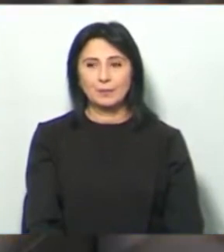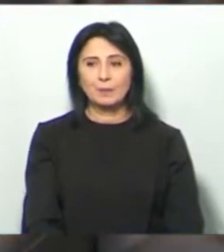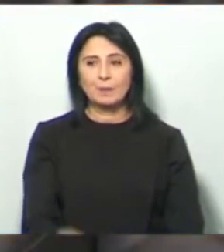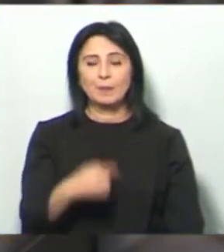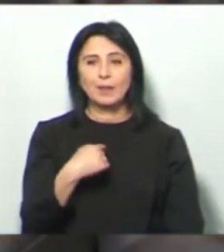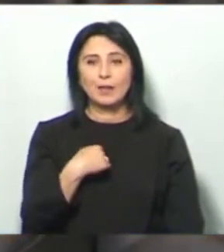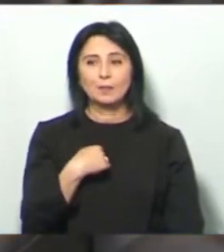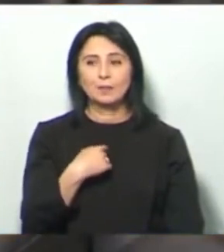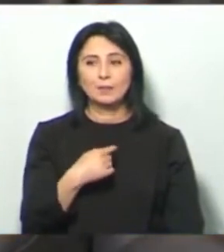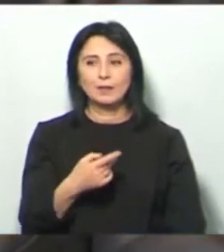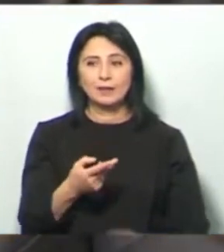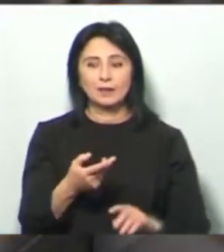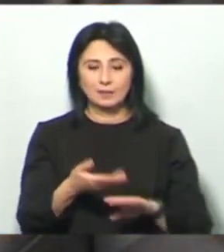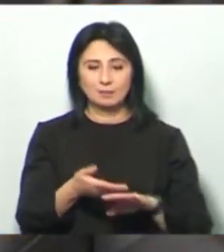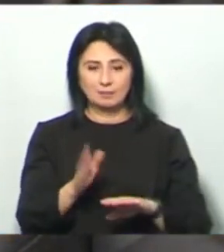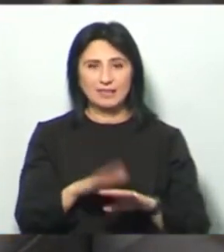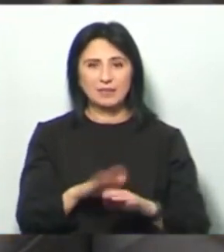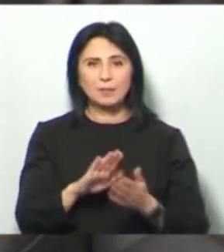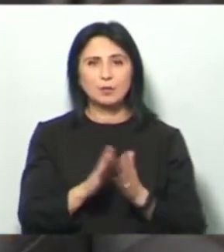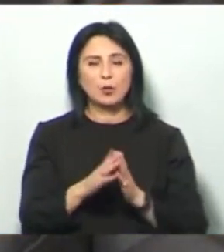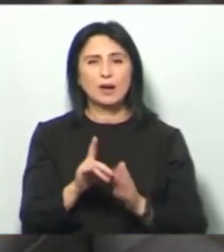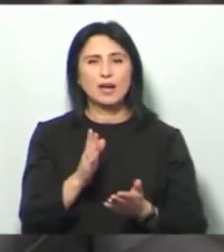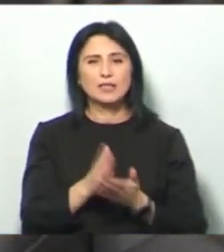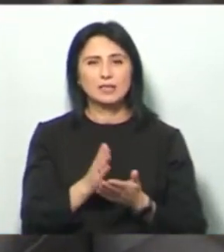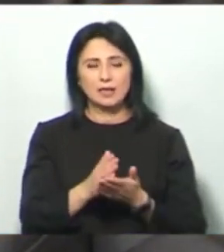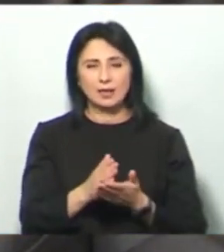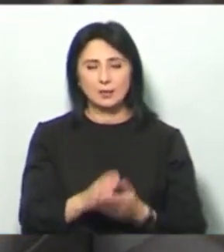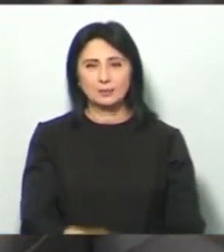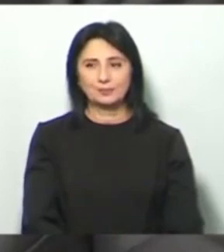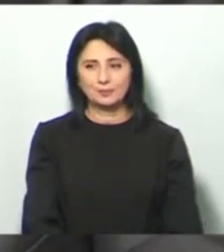მე ჩემ მდგომარეობები რაცაა,